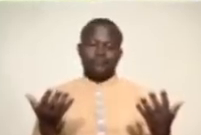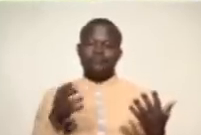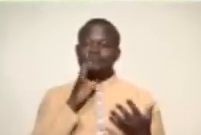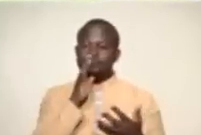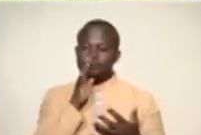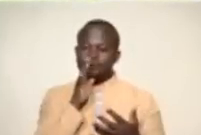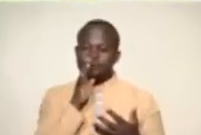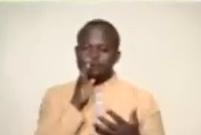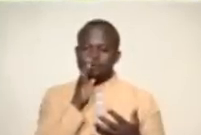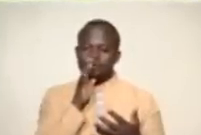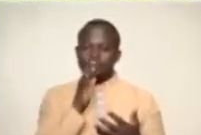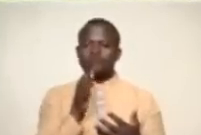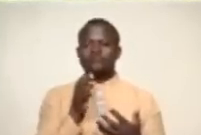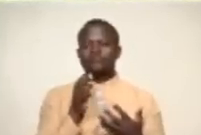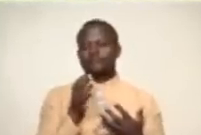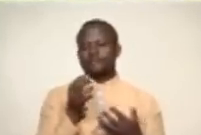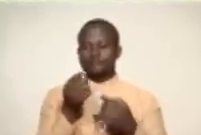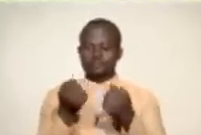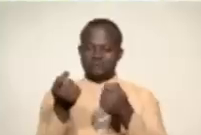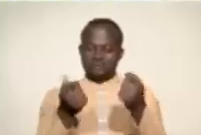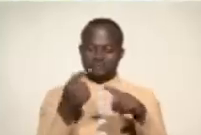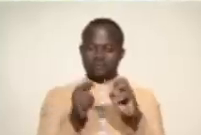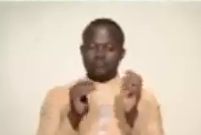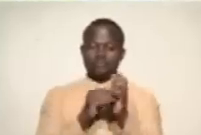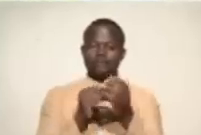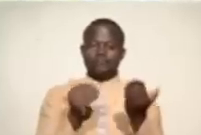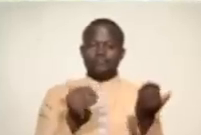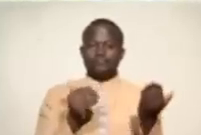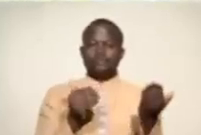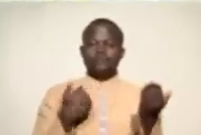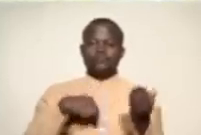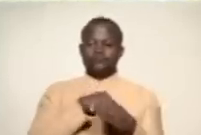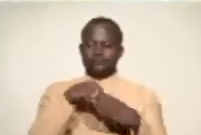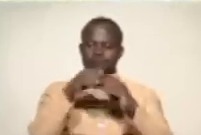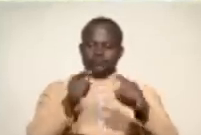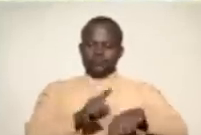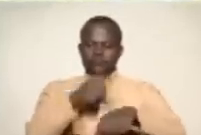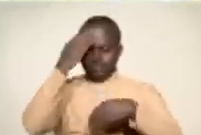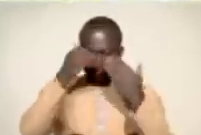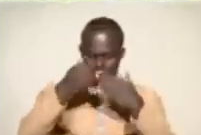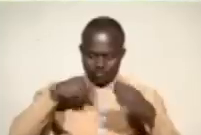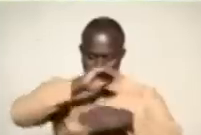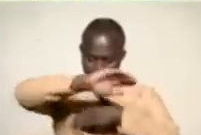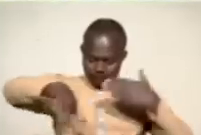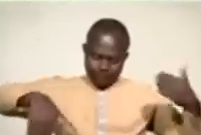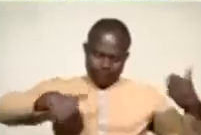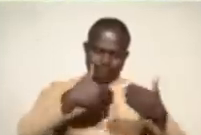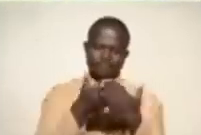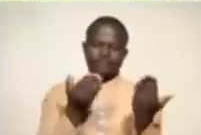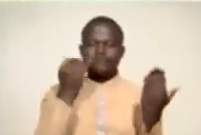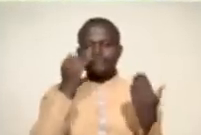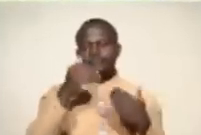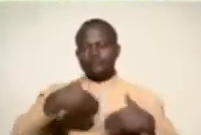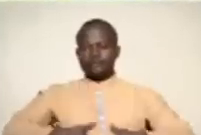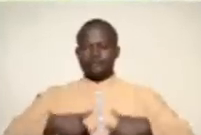gutegereza igishoboro cya hato na hato, kandi ubu twe tugeze igihe cyo kugira ngo buri muntu wese waba ari